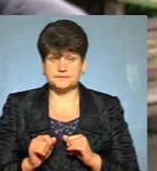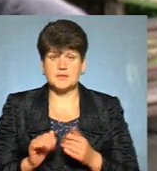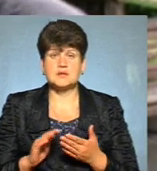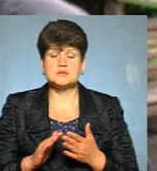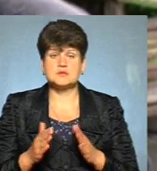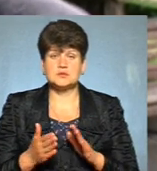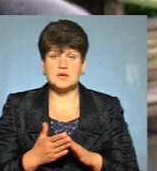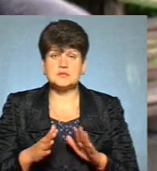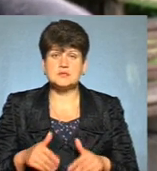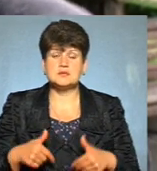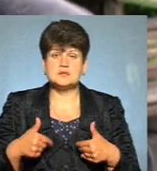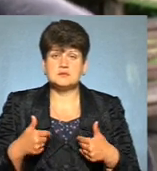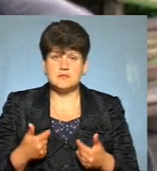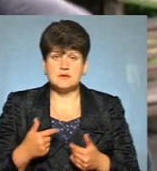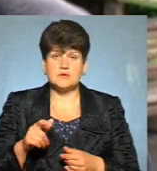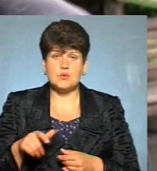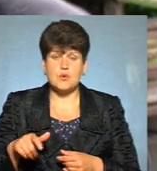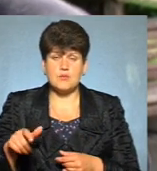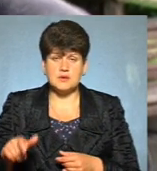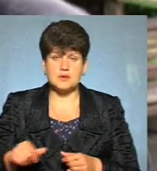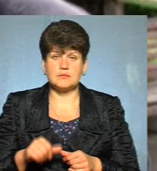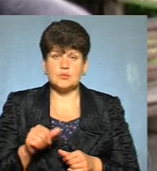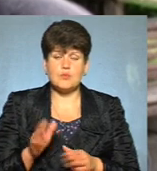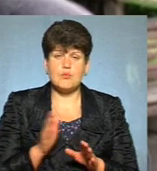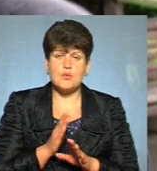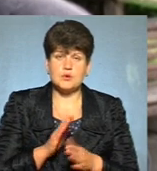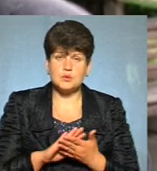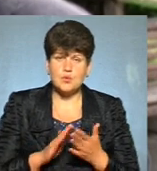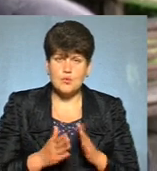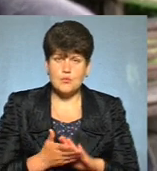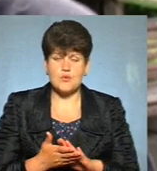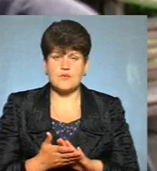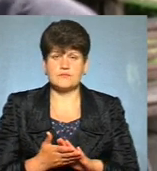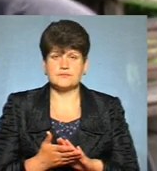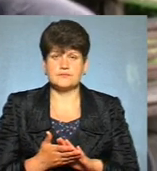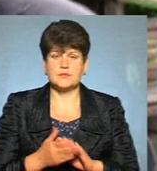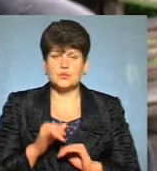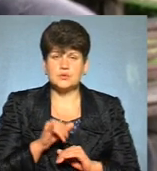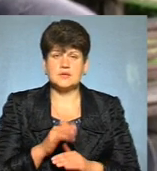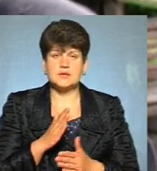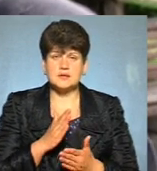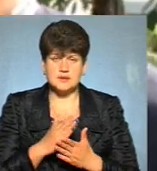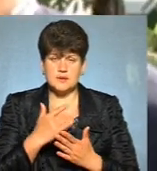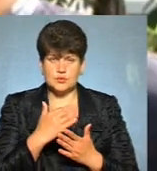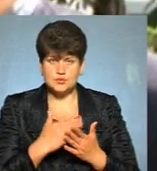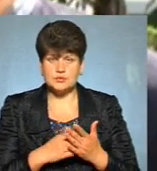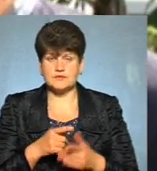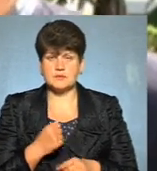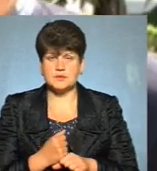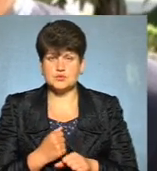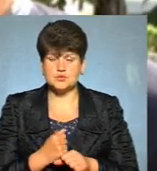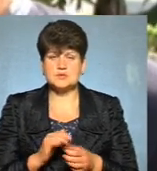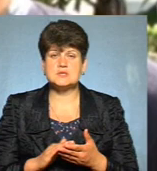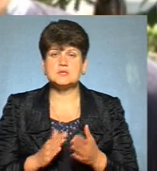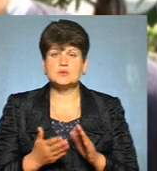ситуації, тобто звернень від громадян, окрім того, погодних умов. Ну, в них є процедура і вони по ній працюють. Ситуація,